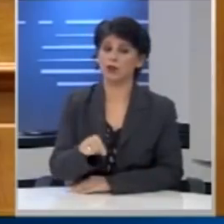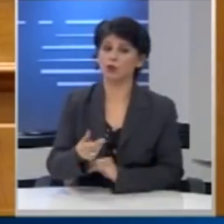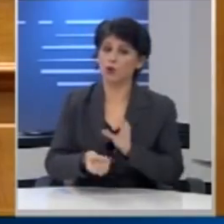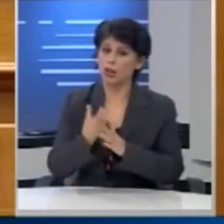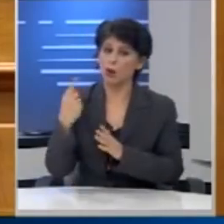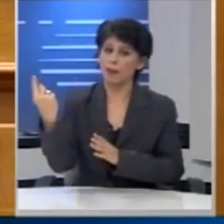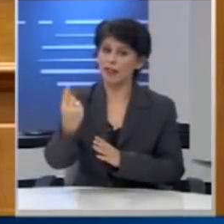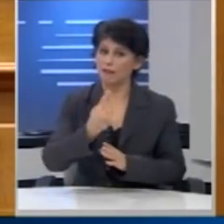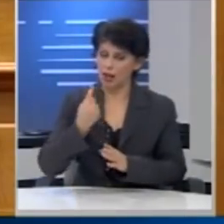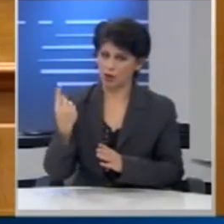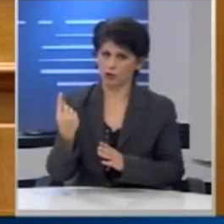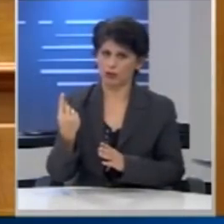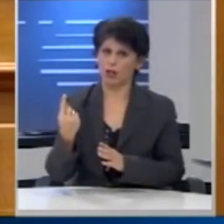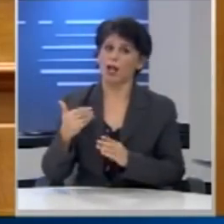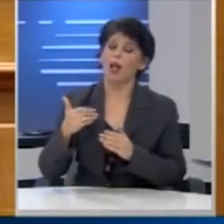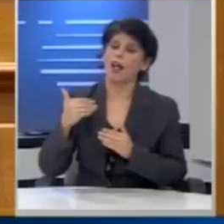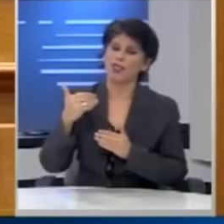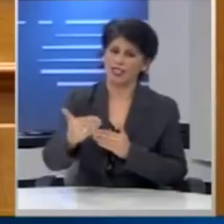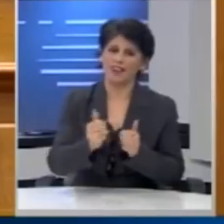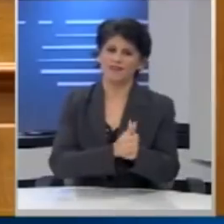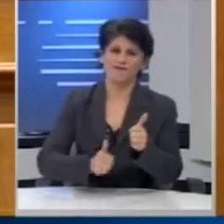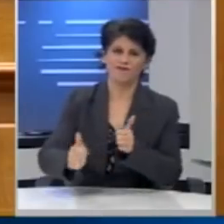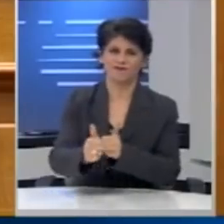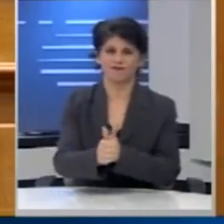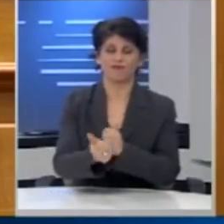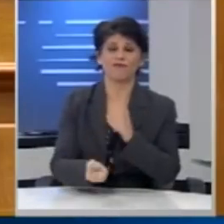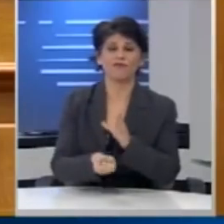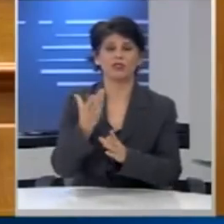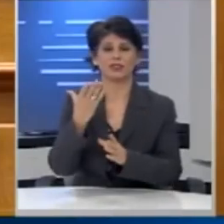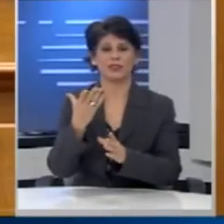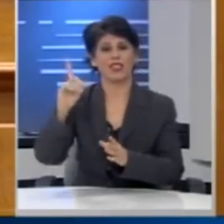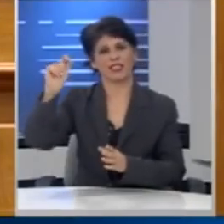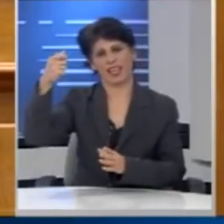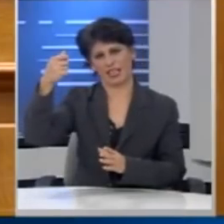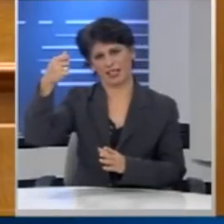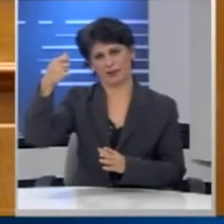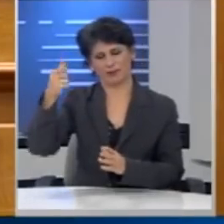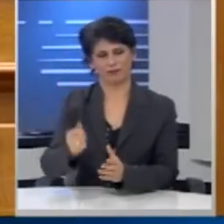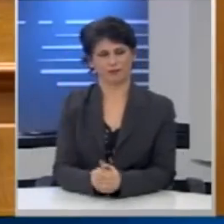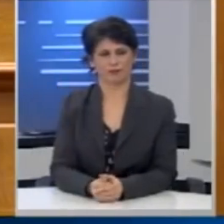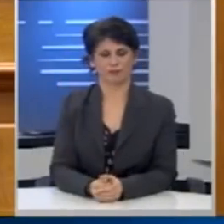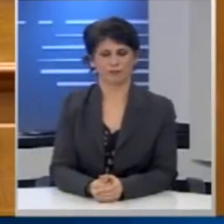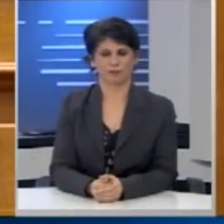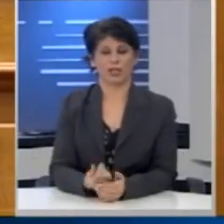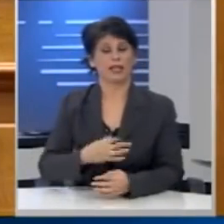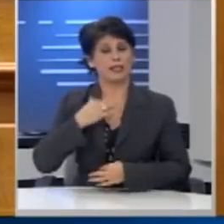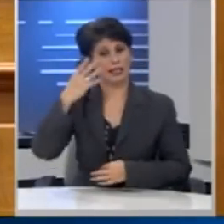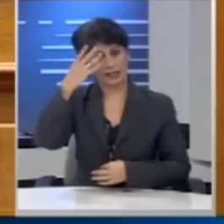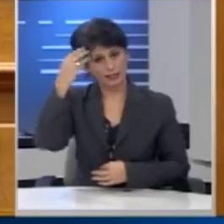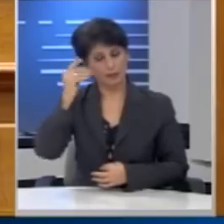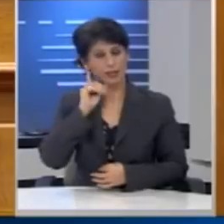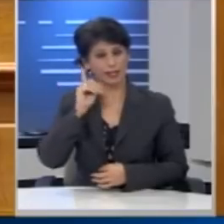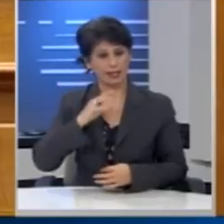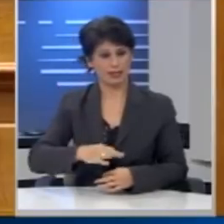νέο περιβάλλον θα πρωτοστατεί η νέα ΔΕΗ. Κύριε Τσίπρα, κυρίες και